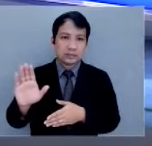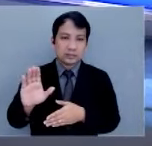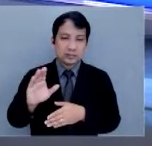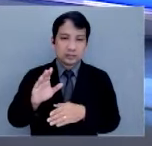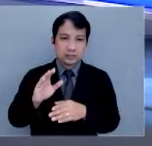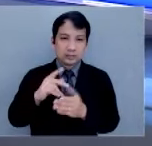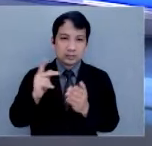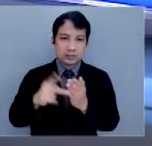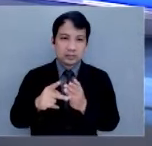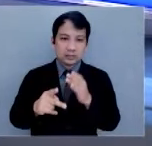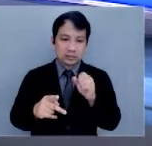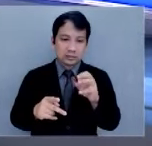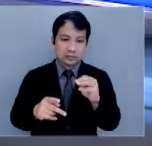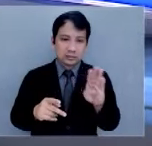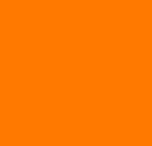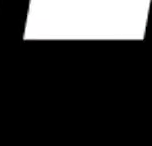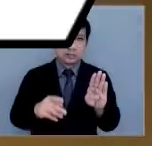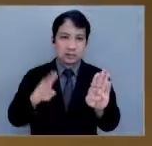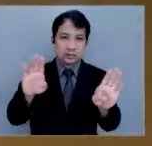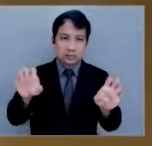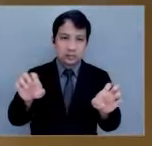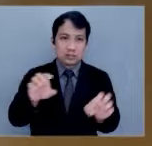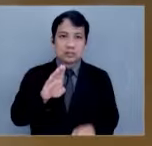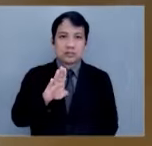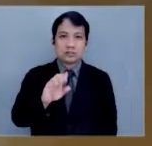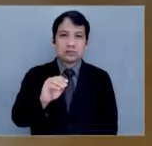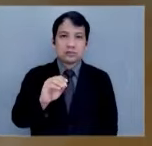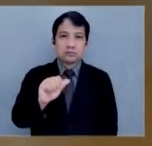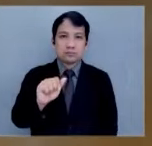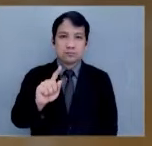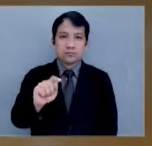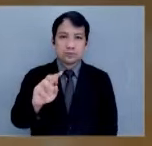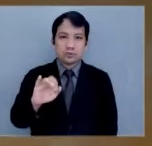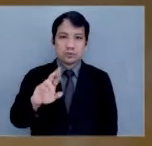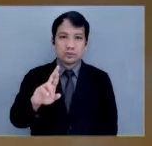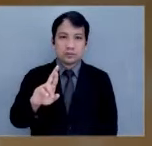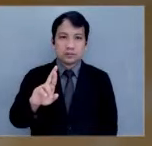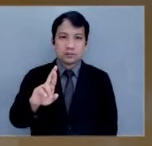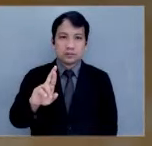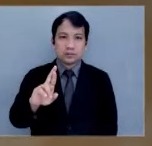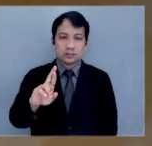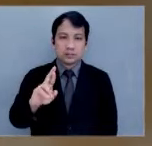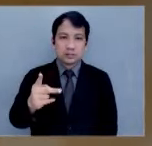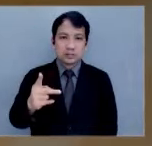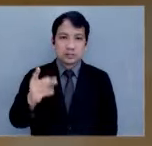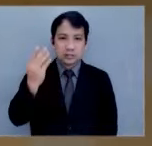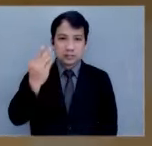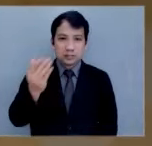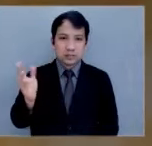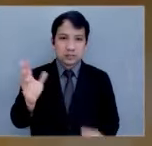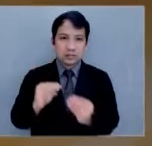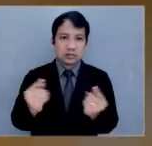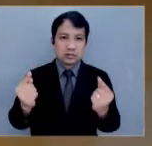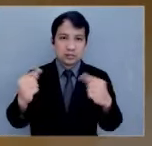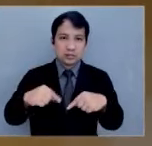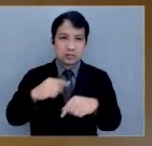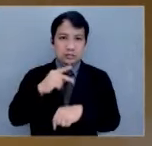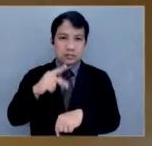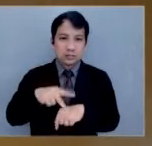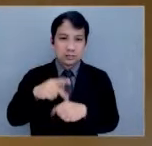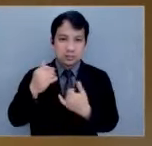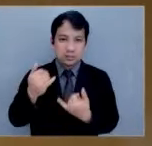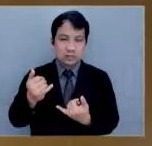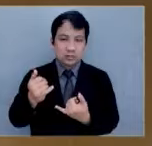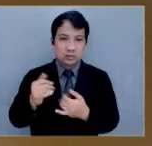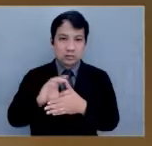Miguel Import, Bennie Boatwright. Ito ay pagkatapos mag-post sa kanyang Instagram story si Bennie na nandito siya sa Pilipinas ngayon para kumpletuhin